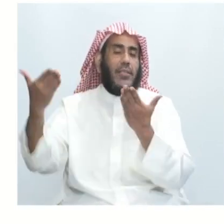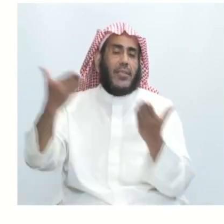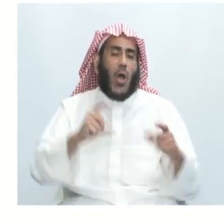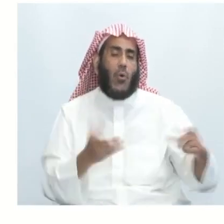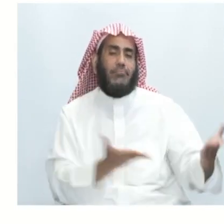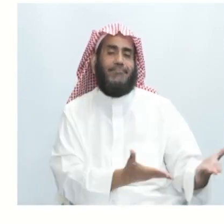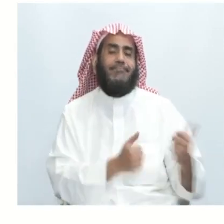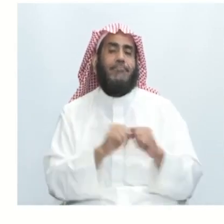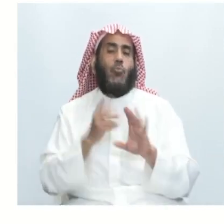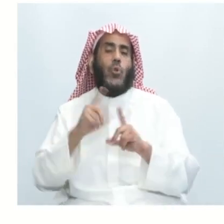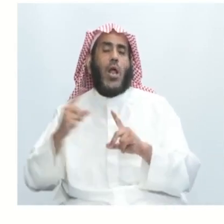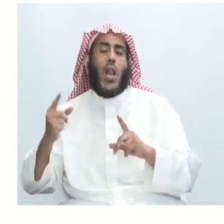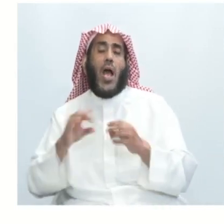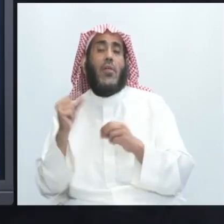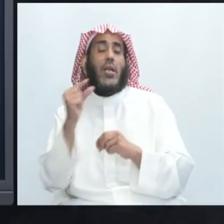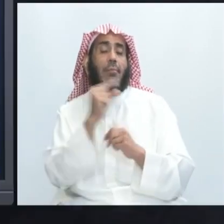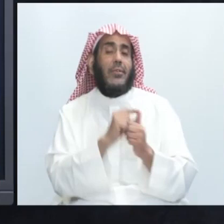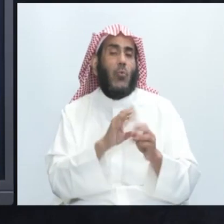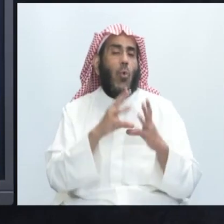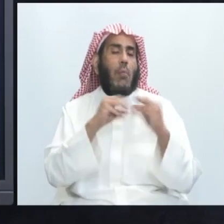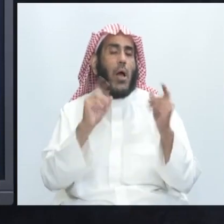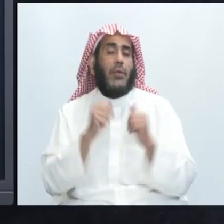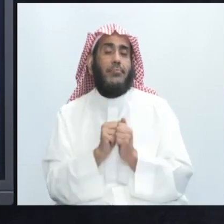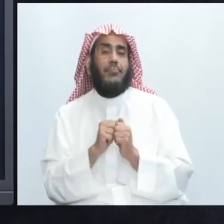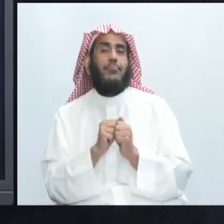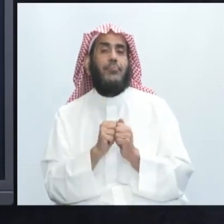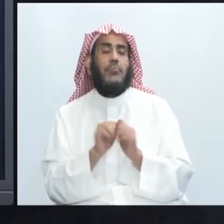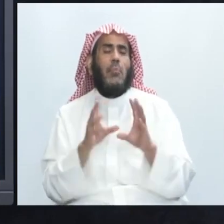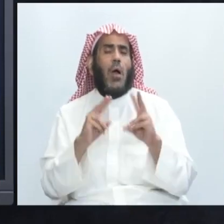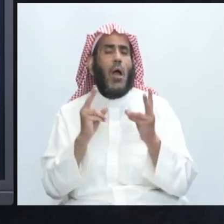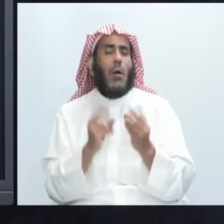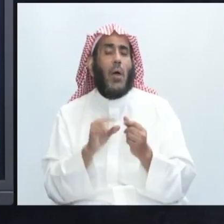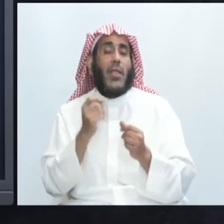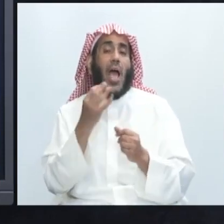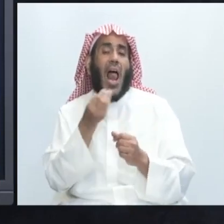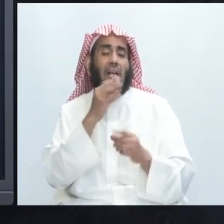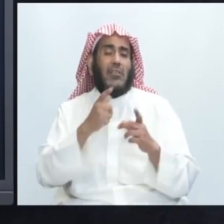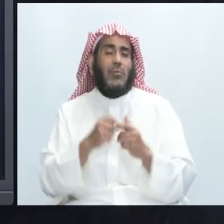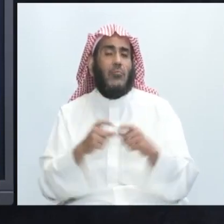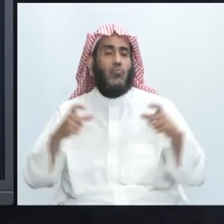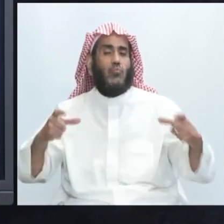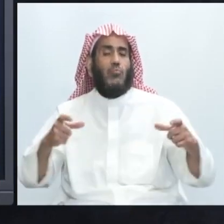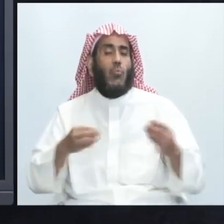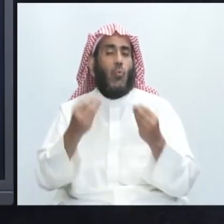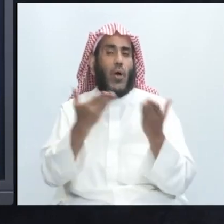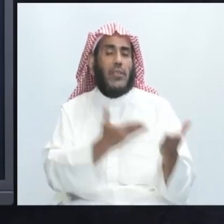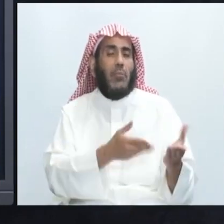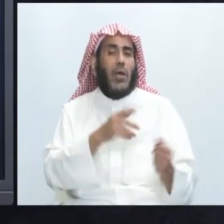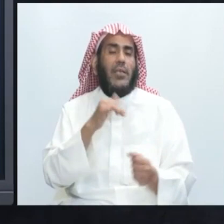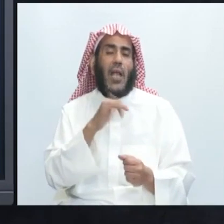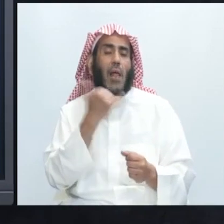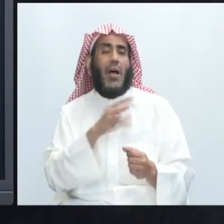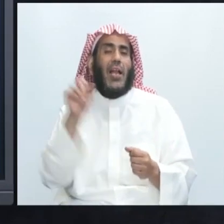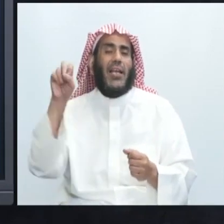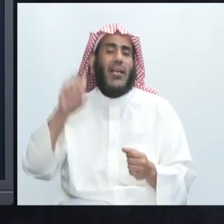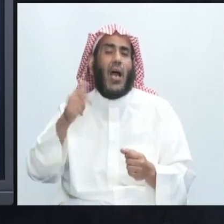هنا لاحظ هذه الكلمات والمعاني لمعاني الاطعمه التي المقدمه عند العرب هنا القراءه